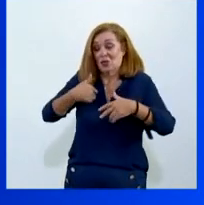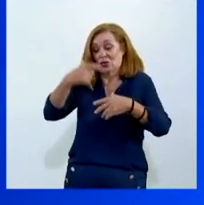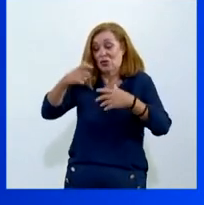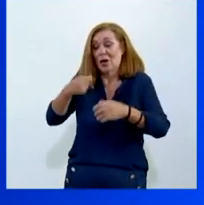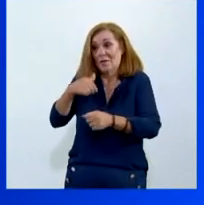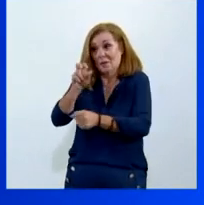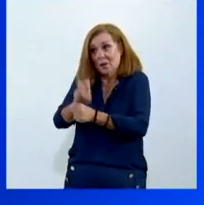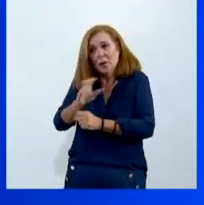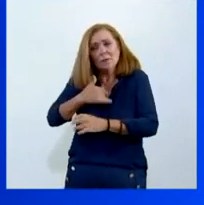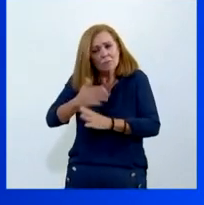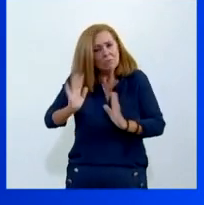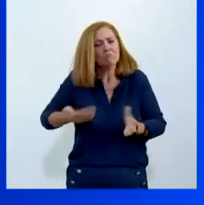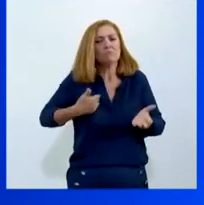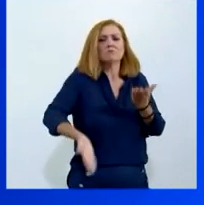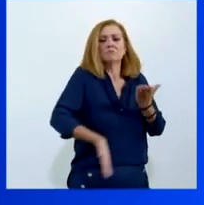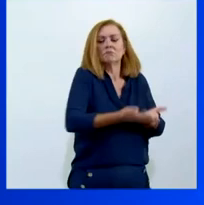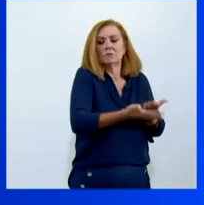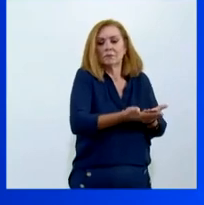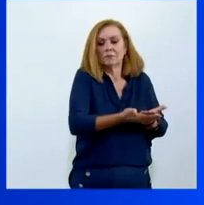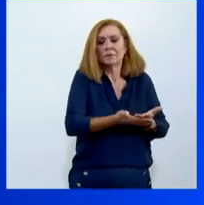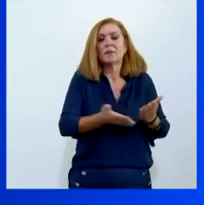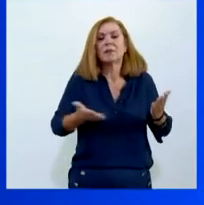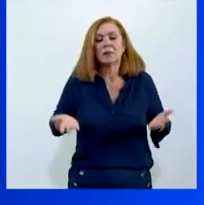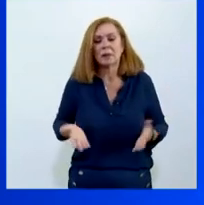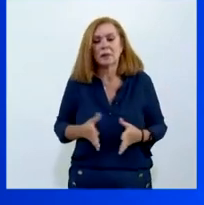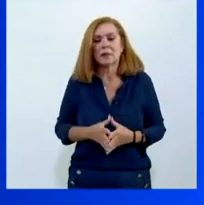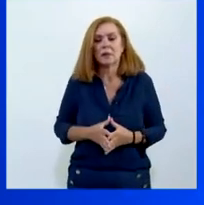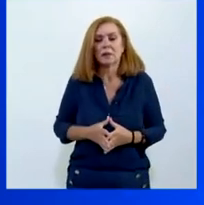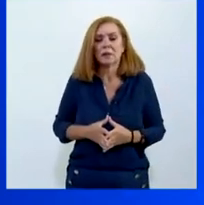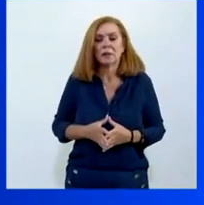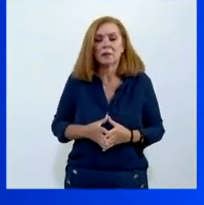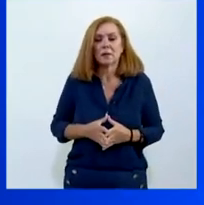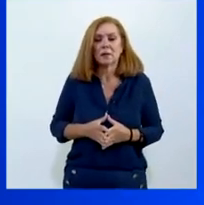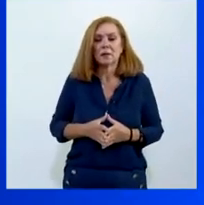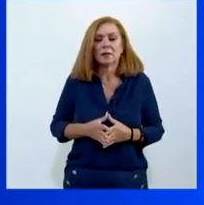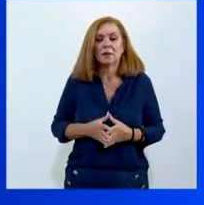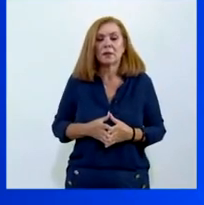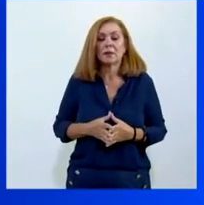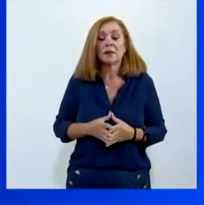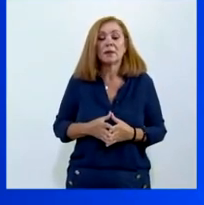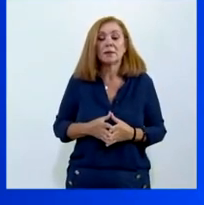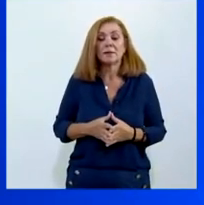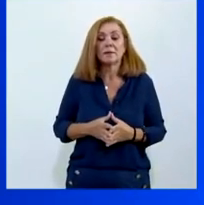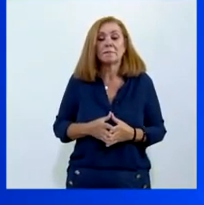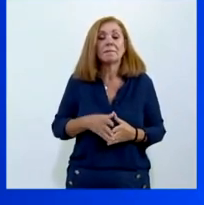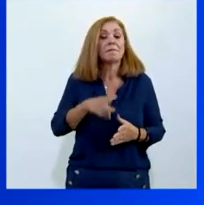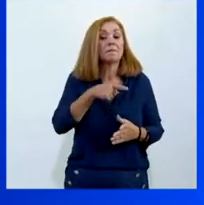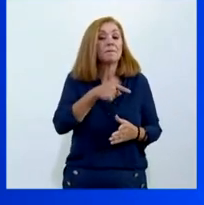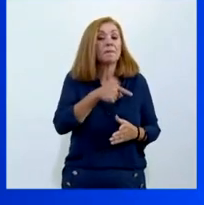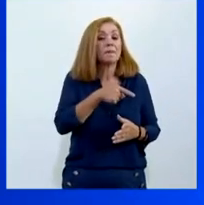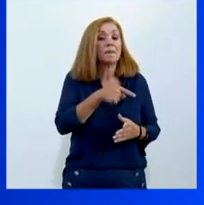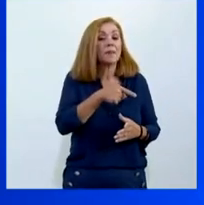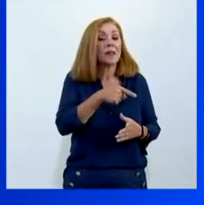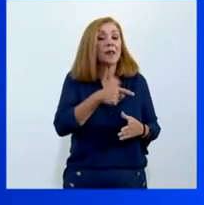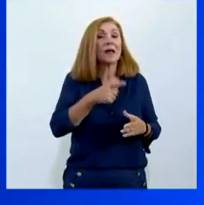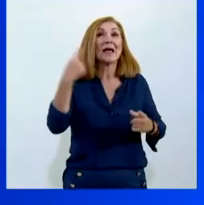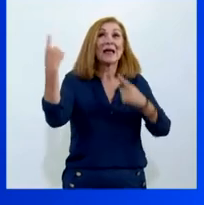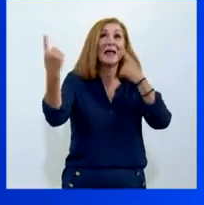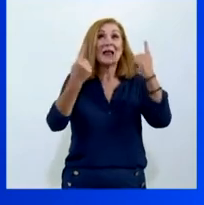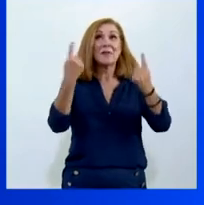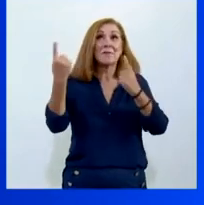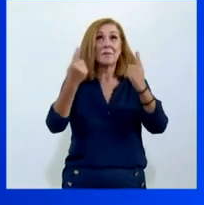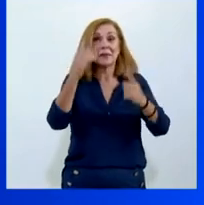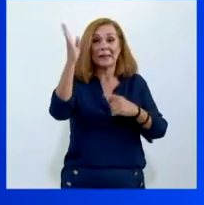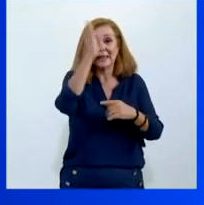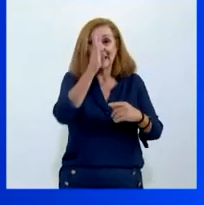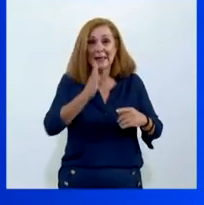τις οποίες έχουμε. Αλλά και η αλλαγή, η προσαρμογή, θα έλεγα, του πρωτογενού τομέα στην κλιματική κρίση είναι μια